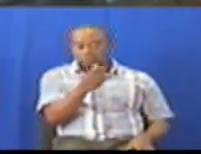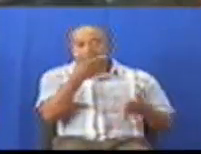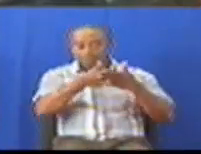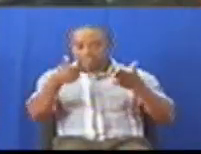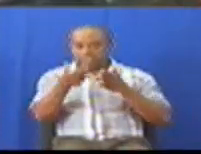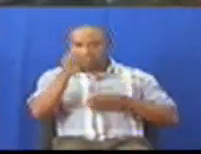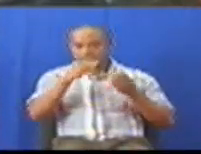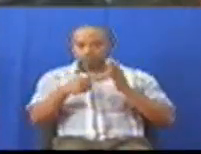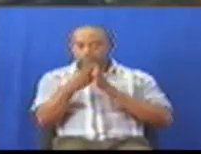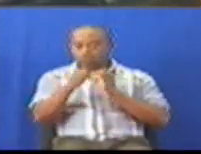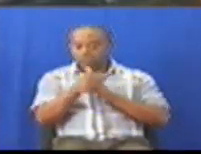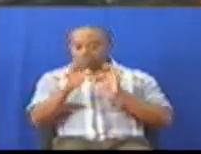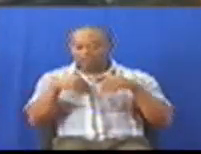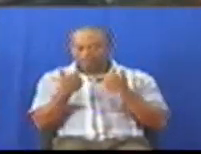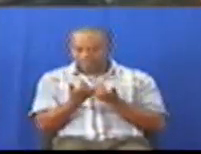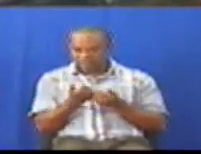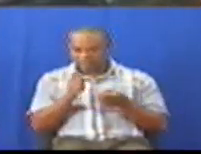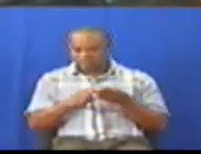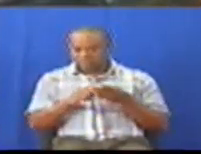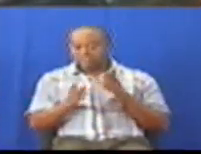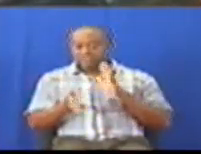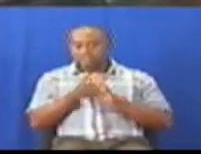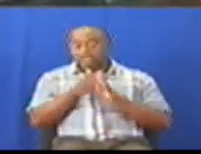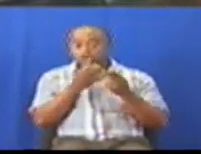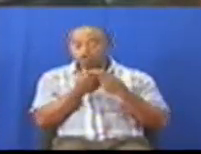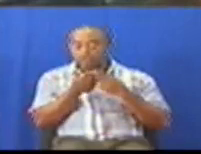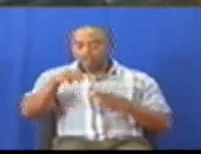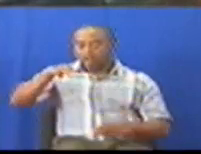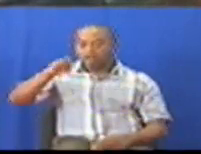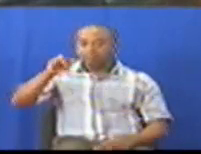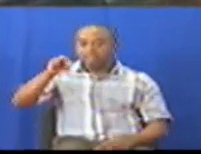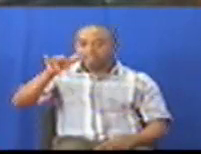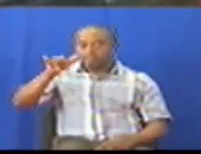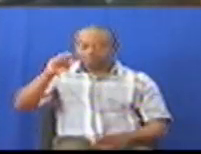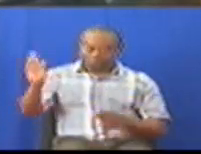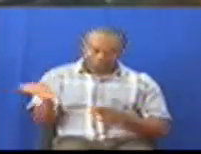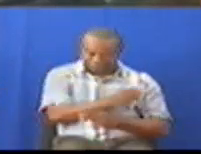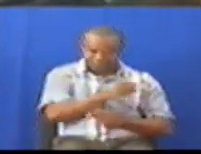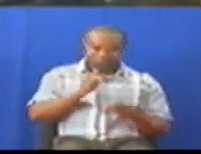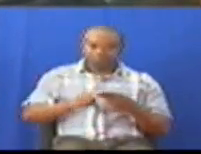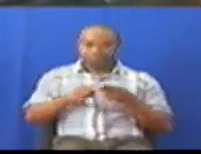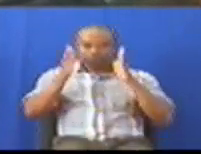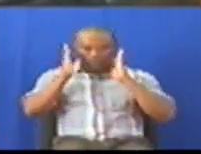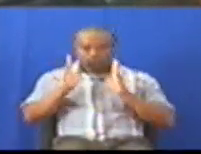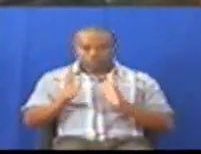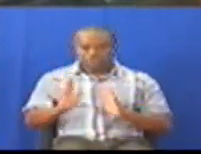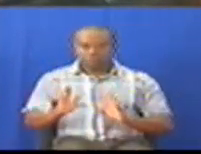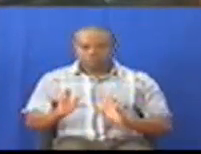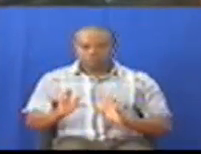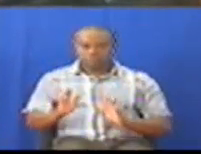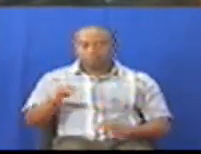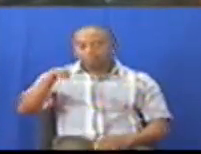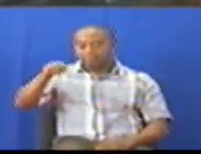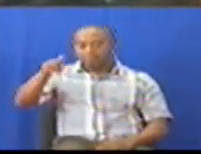ndani. Tutaanza na mheshimiwa Dr. Mary Michael Nagu, atafuatiwa na mheshimiwa Desiderius John